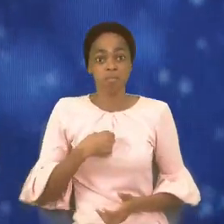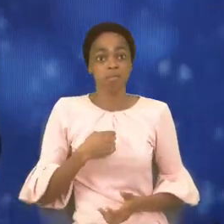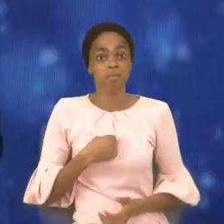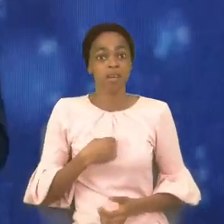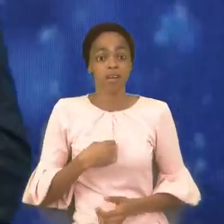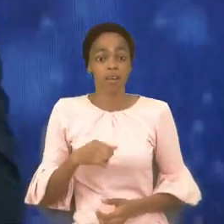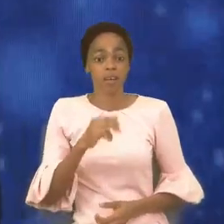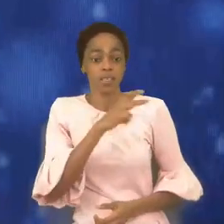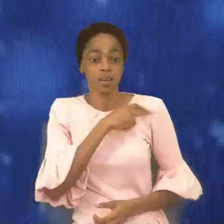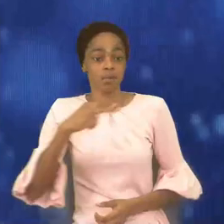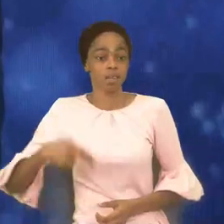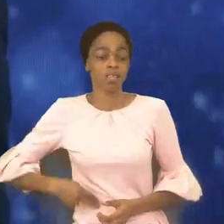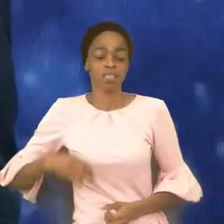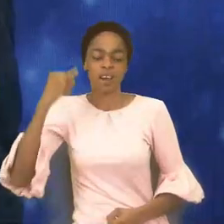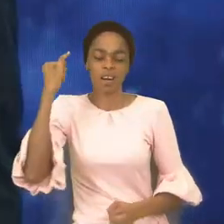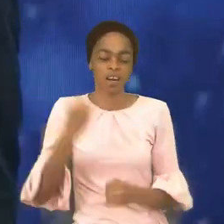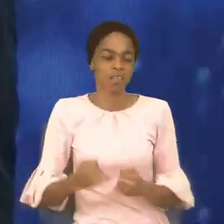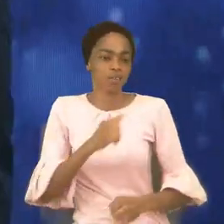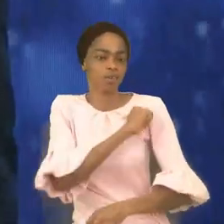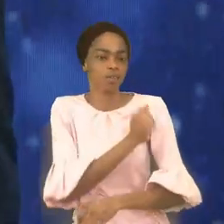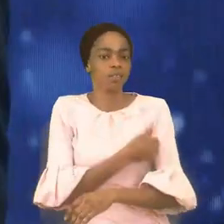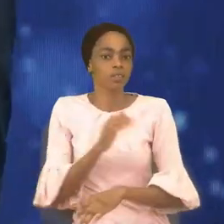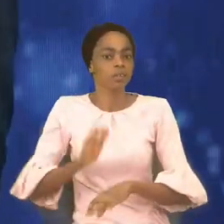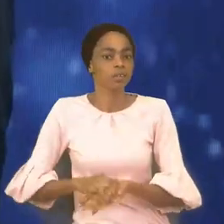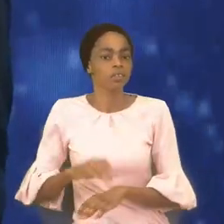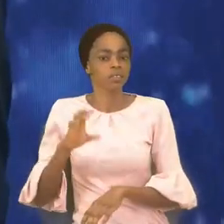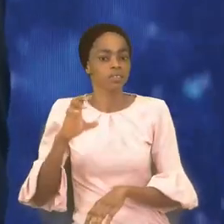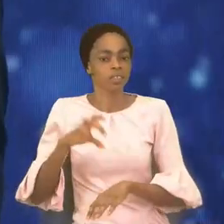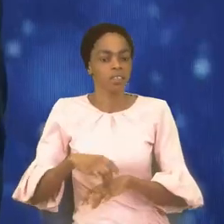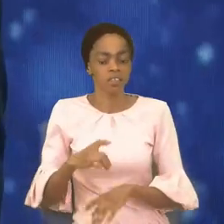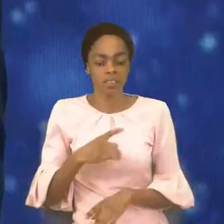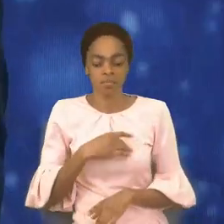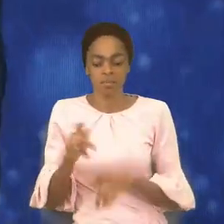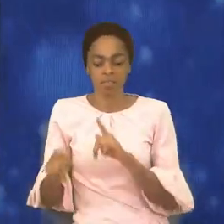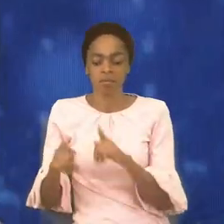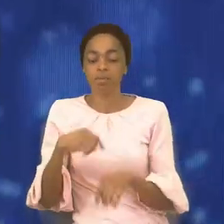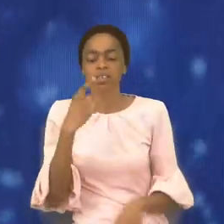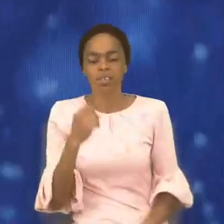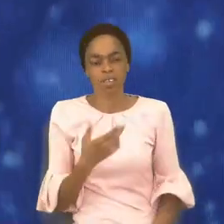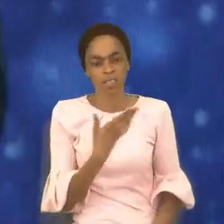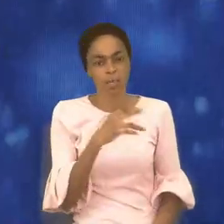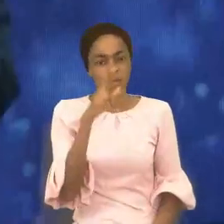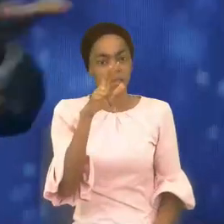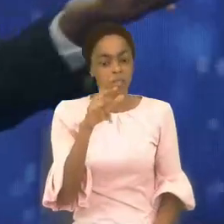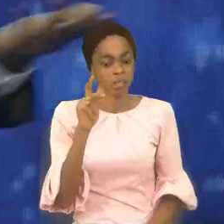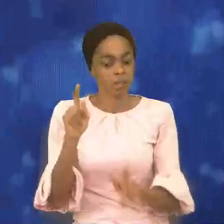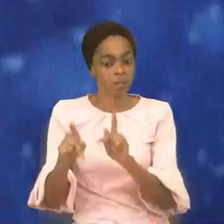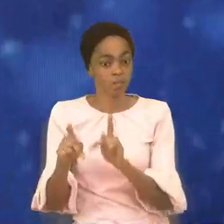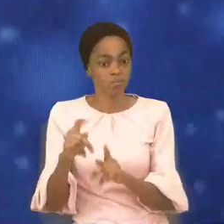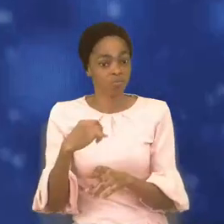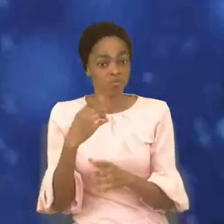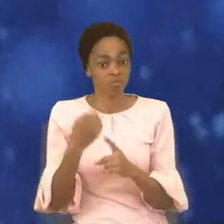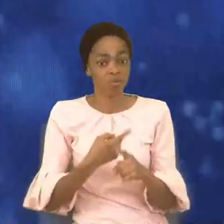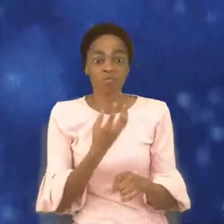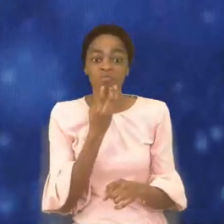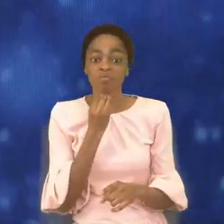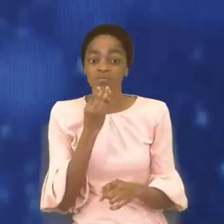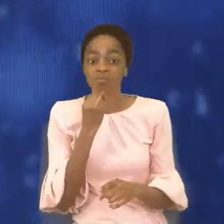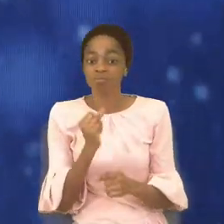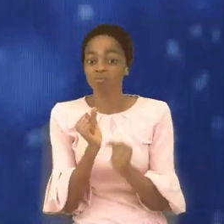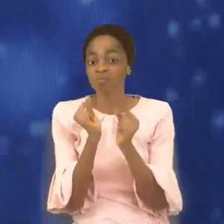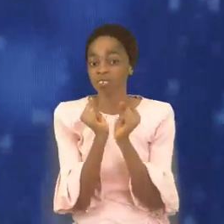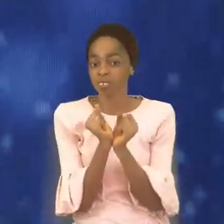l'autorité finale sur terre, ils ont dit, il y a trois personnes, trois hommes parmi ces esclaves